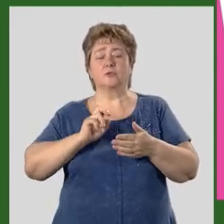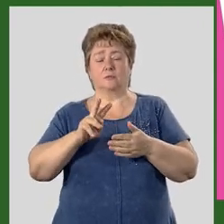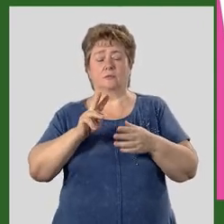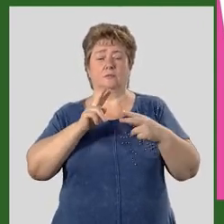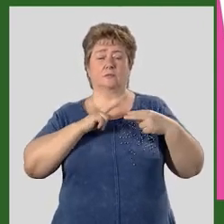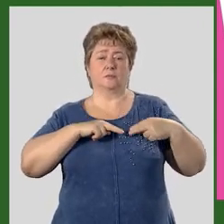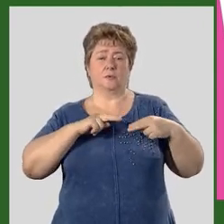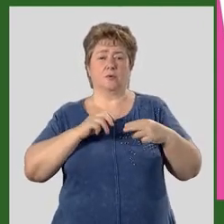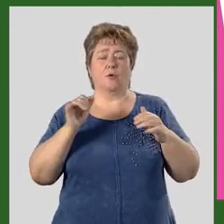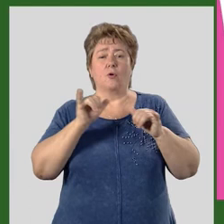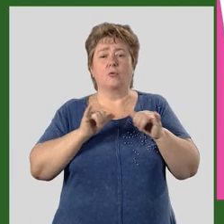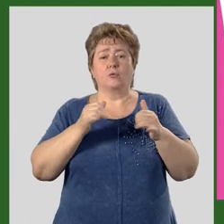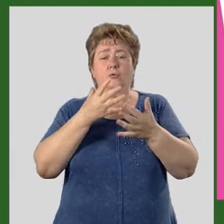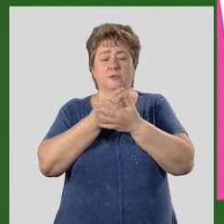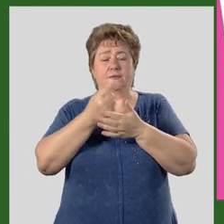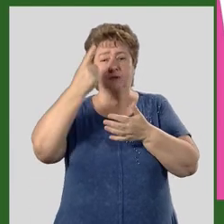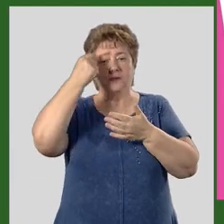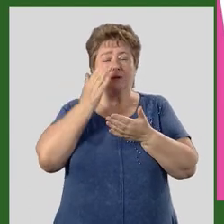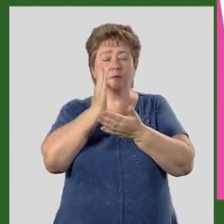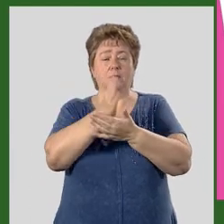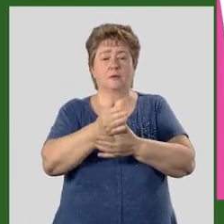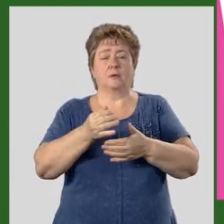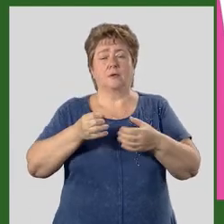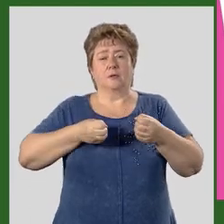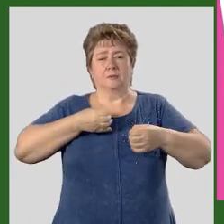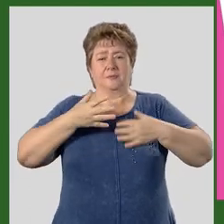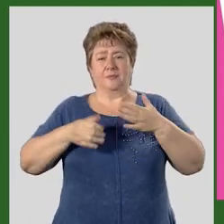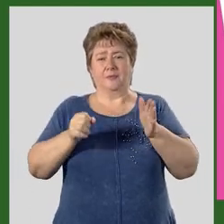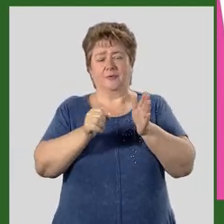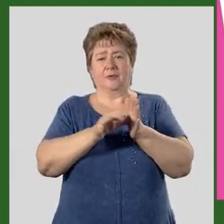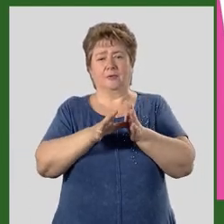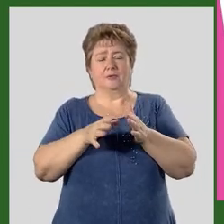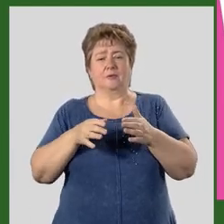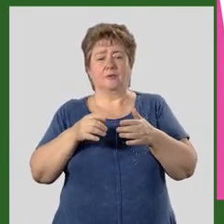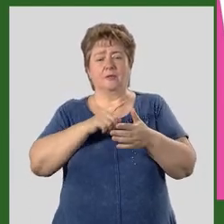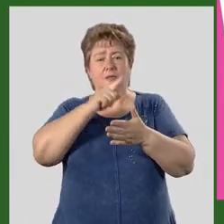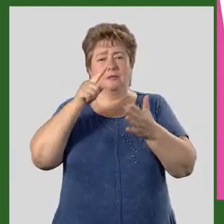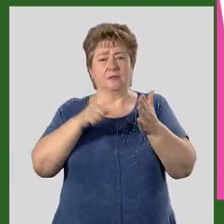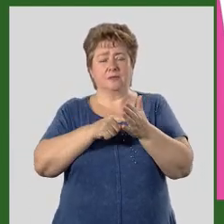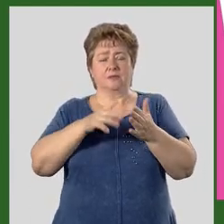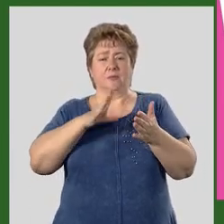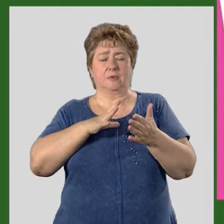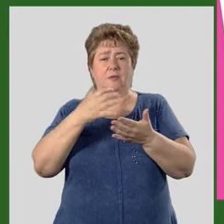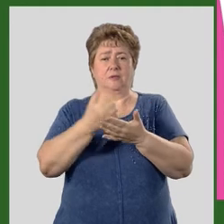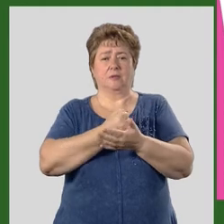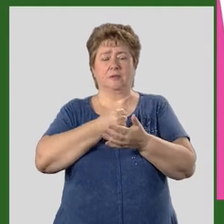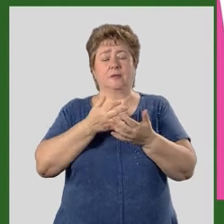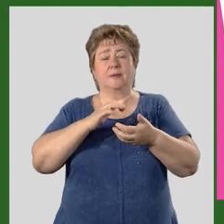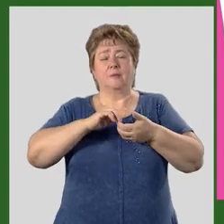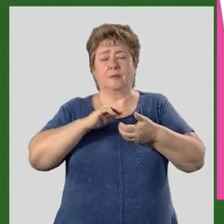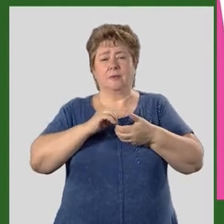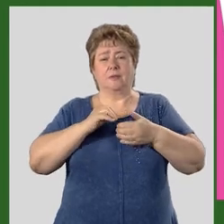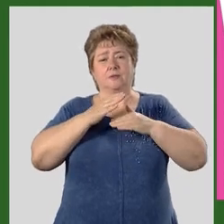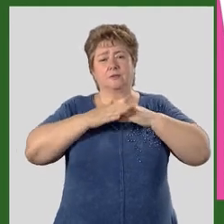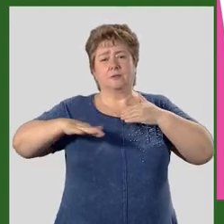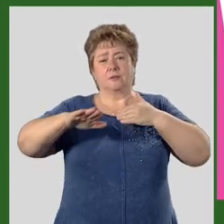заниматься, куда направить свои познания и кипучую энергию. И цель была найдена – манящий